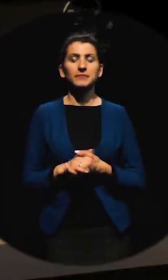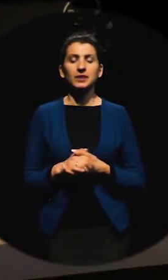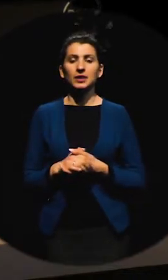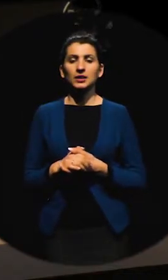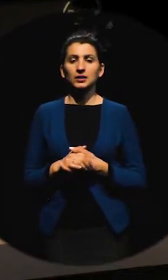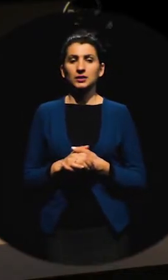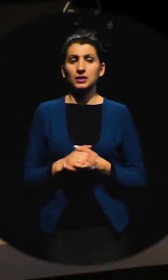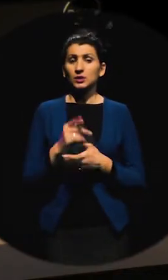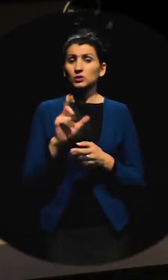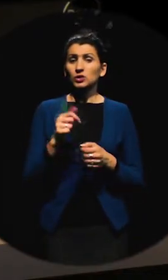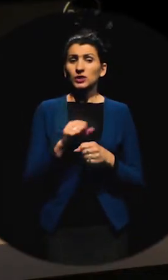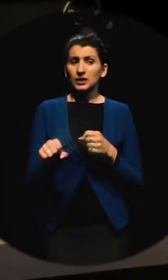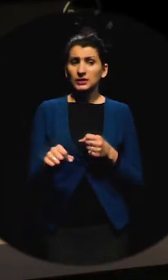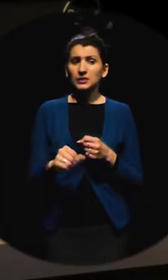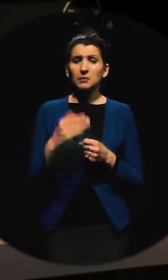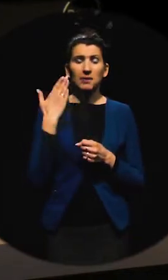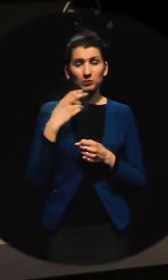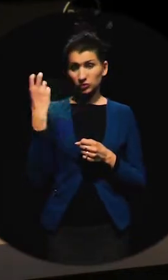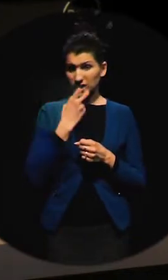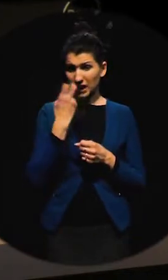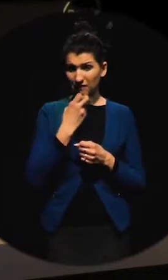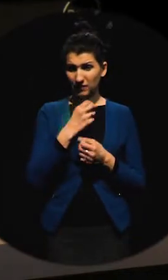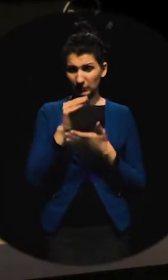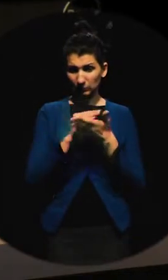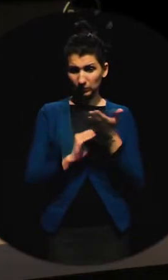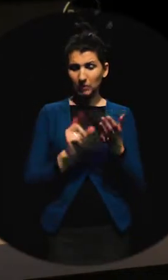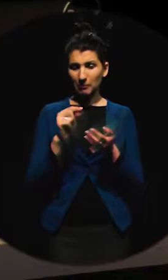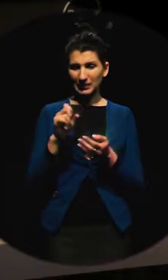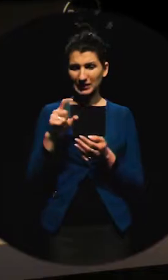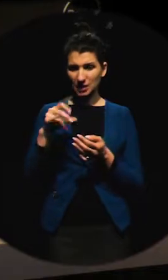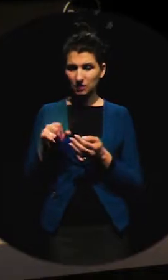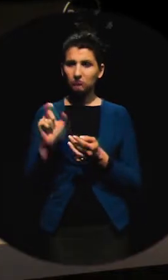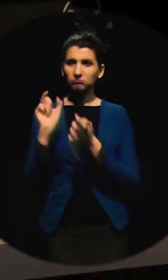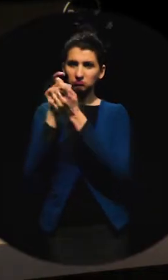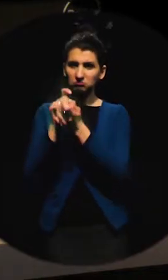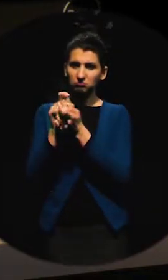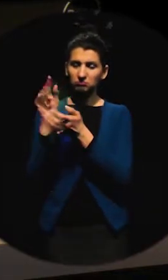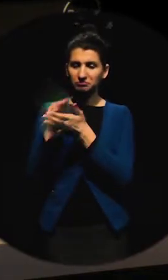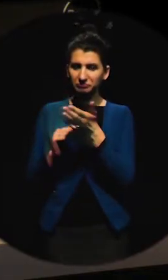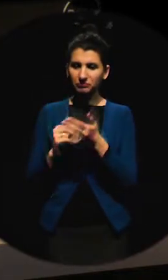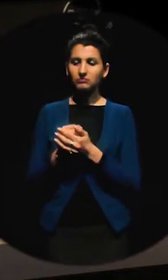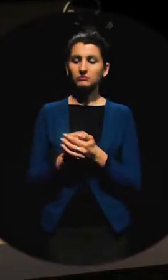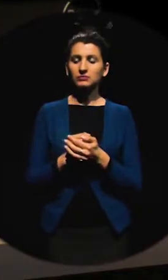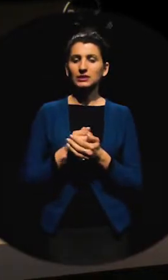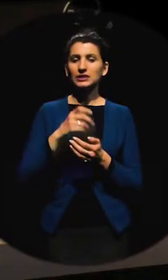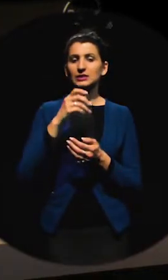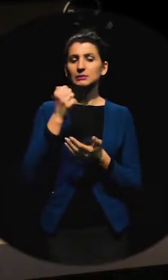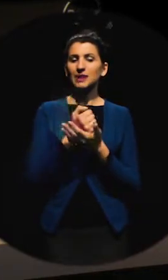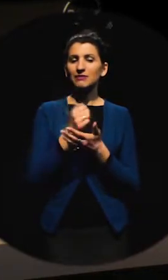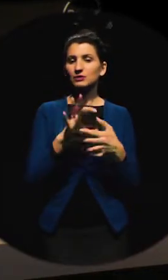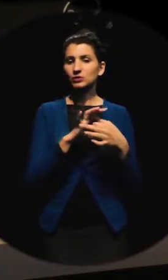I to, co też jest bardzo tutaj ciekawe, to, że te kategorie związane z